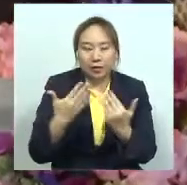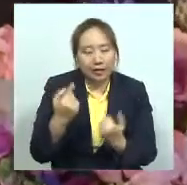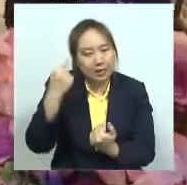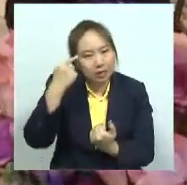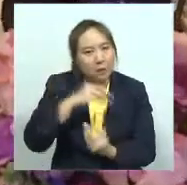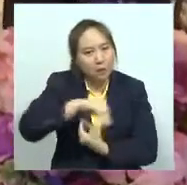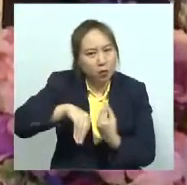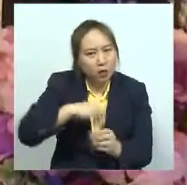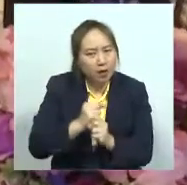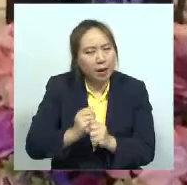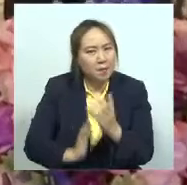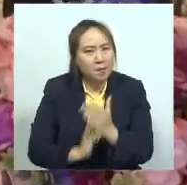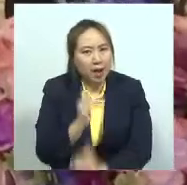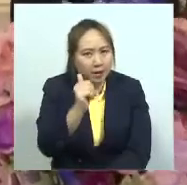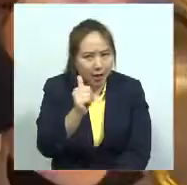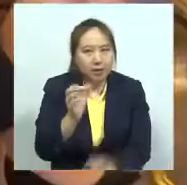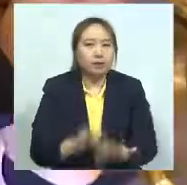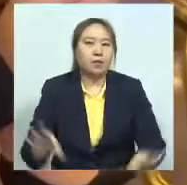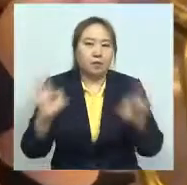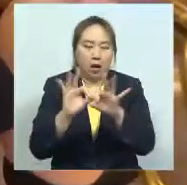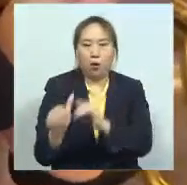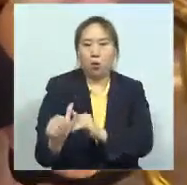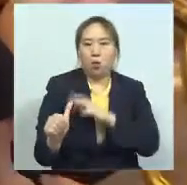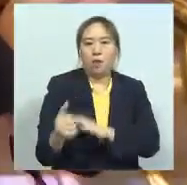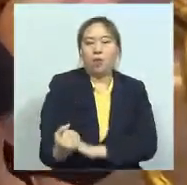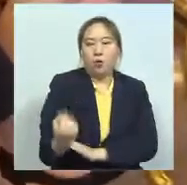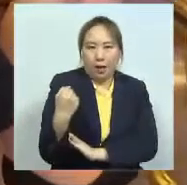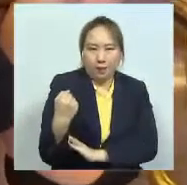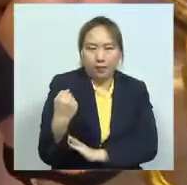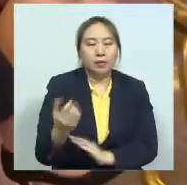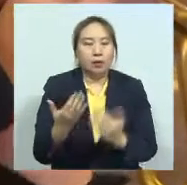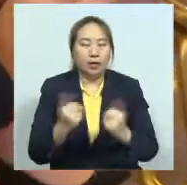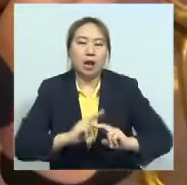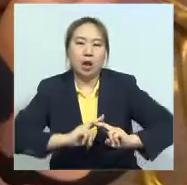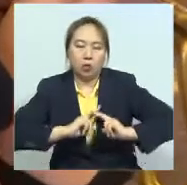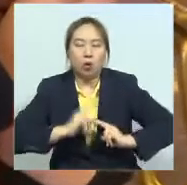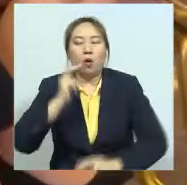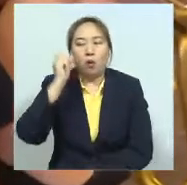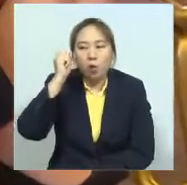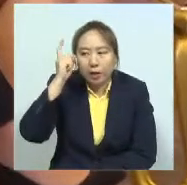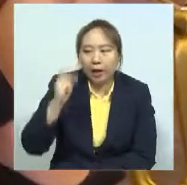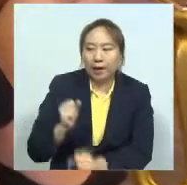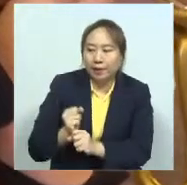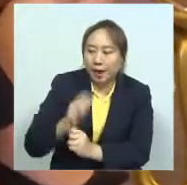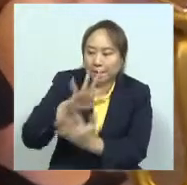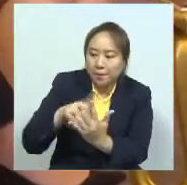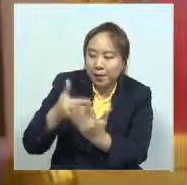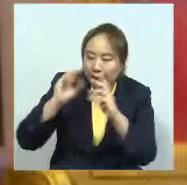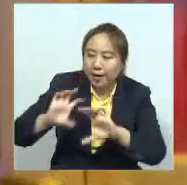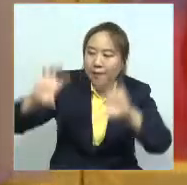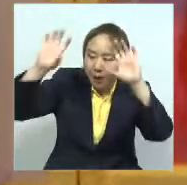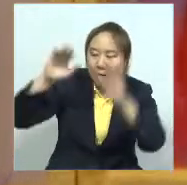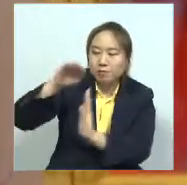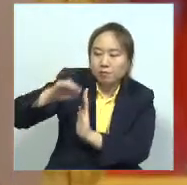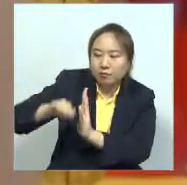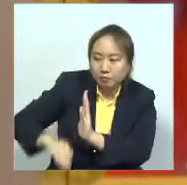รกิจจะประสบความสำเร็จได้จะต้องมีผู้นำที่เข้มแข็งและภาคเอกชนที่เข้าใจในการดำเนินนโยบายของรัฐบา